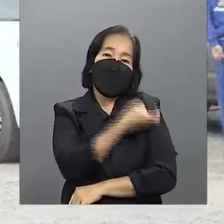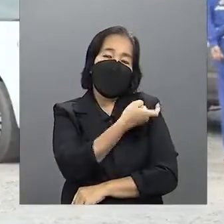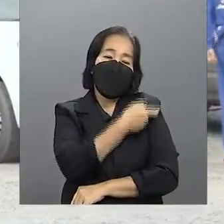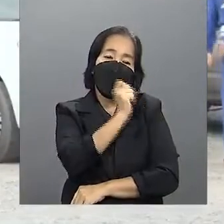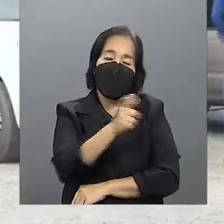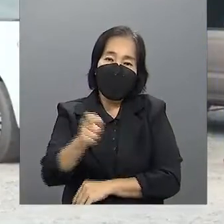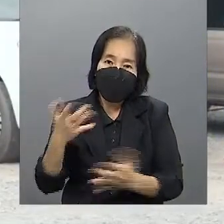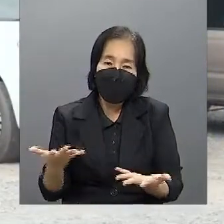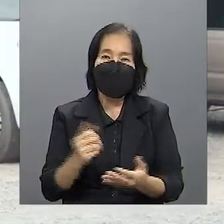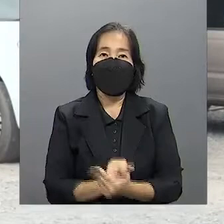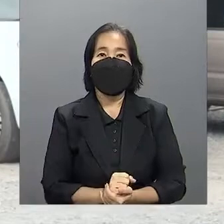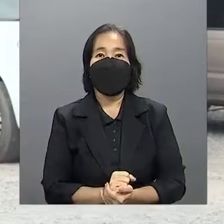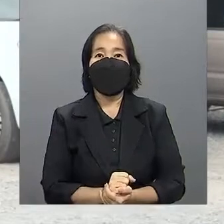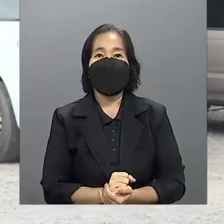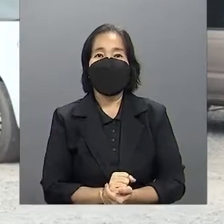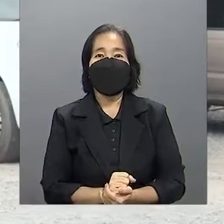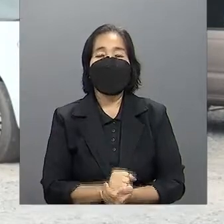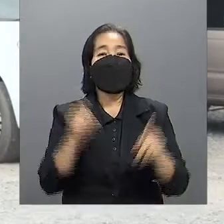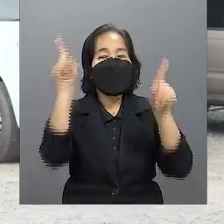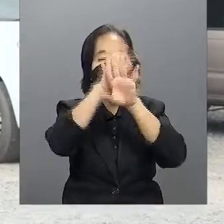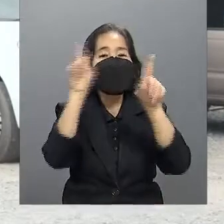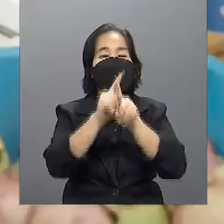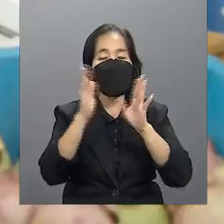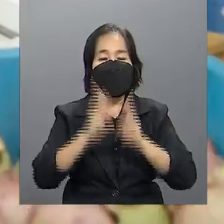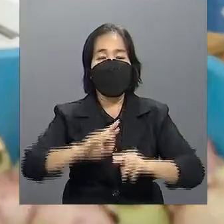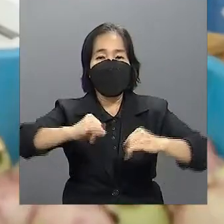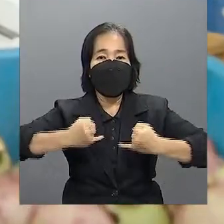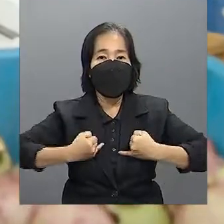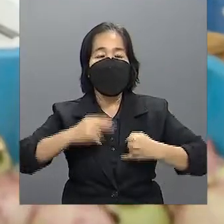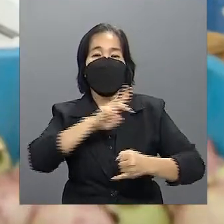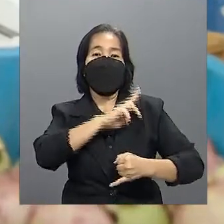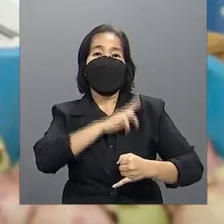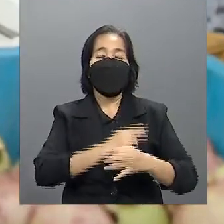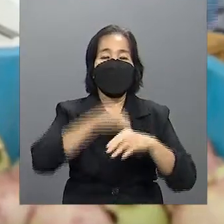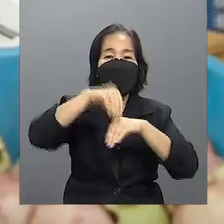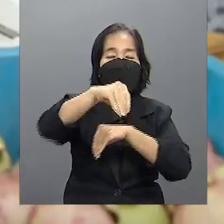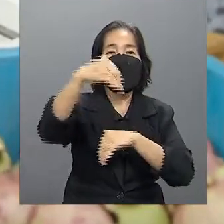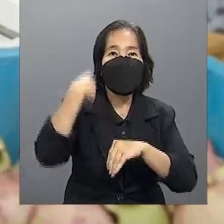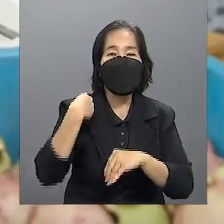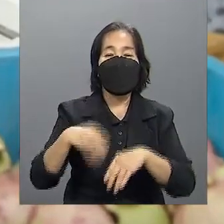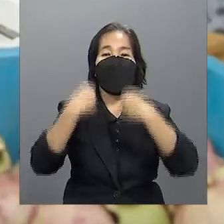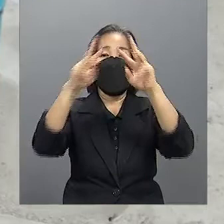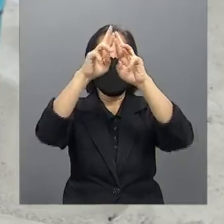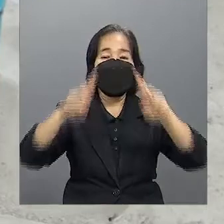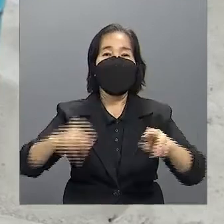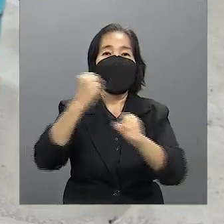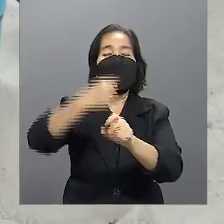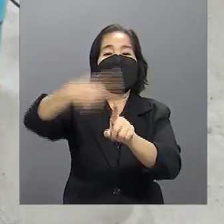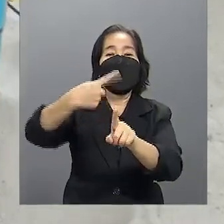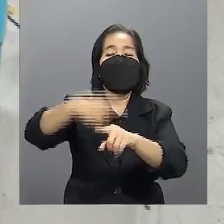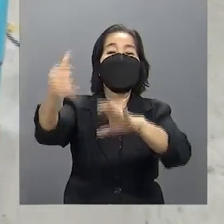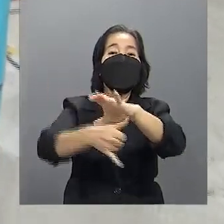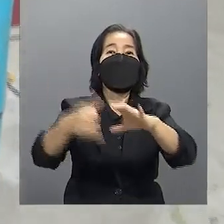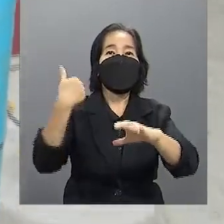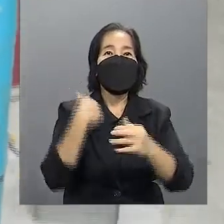เช่นเดียวกับเจ้าของที่ดินในตำบลพรมโลกอำเภอบุงพีดีที่ให้ผู้ประกอบการเช่าพื้นที่เปิดลงบอกว่าทางลง